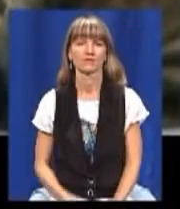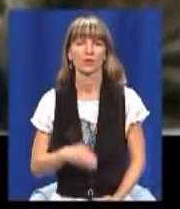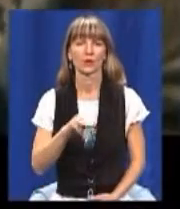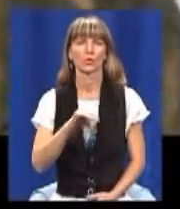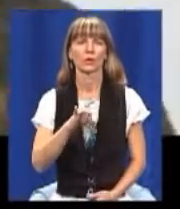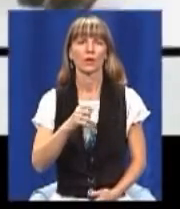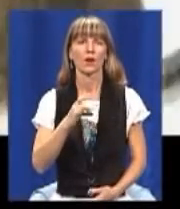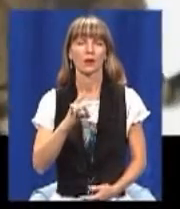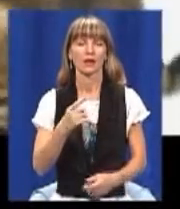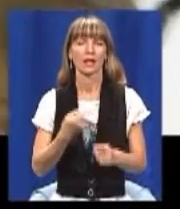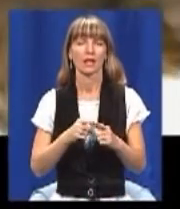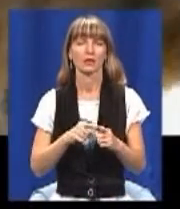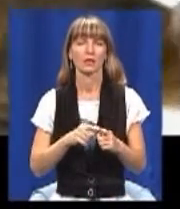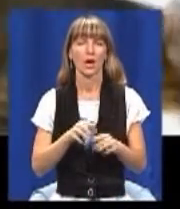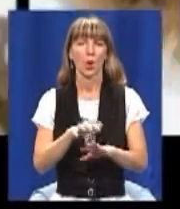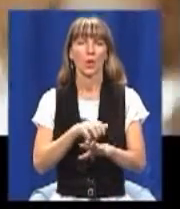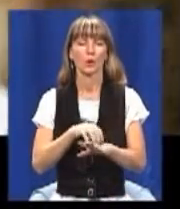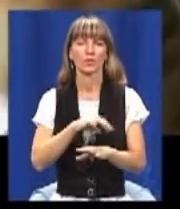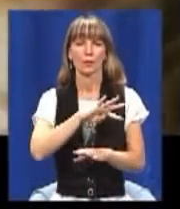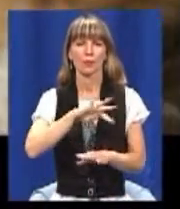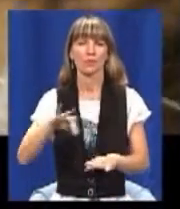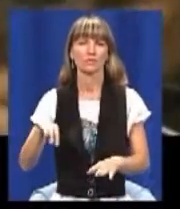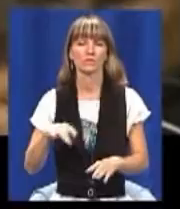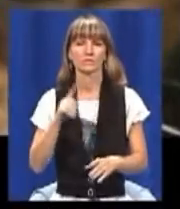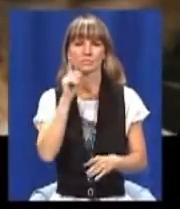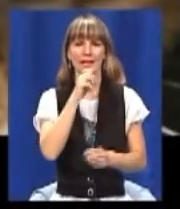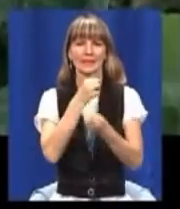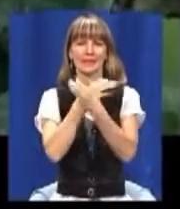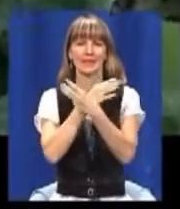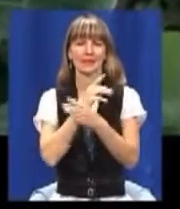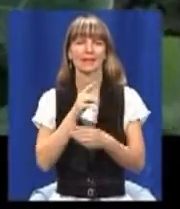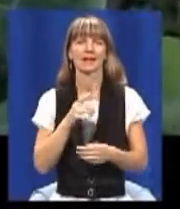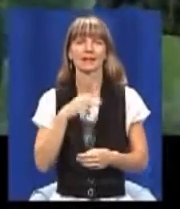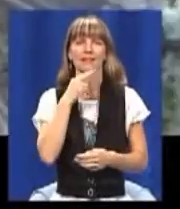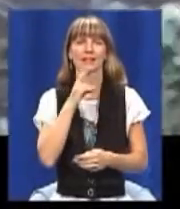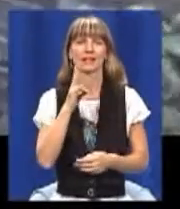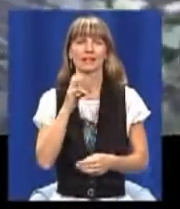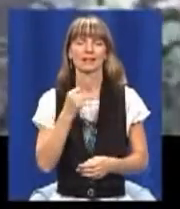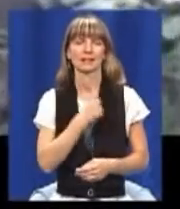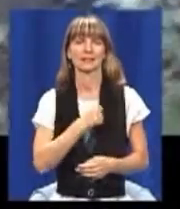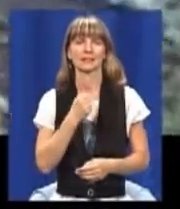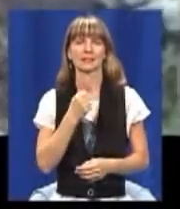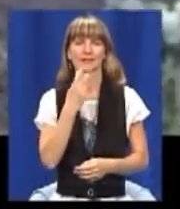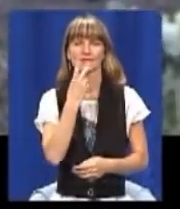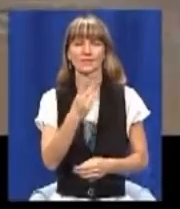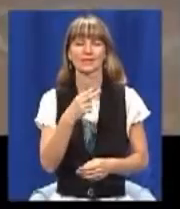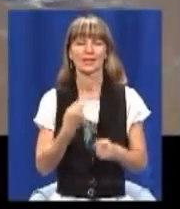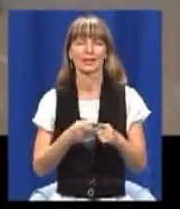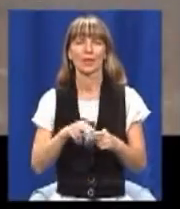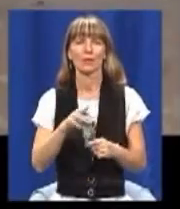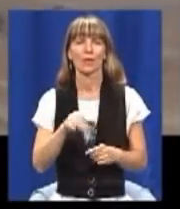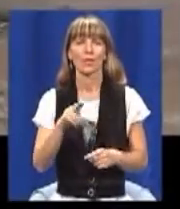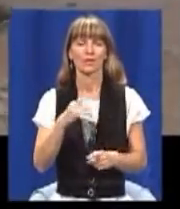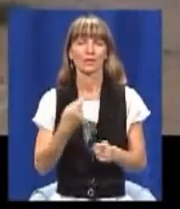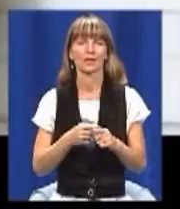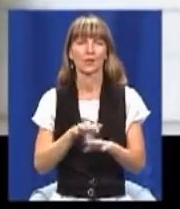Тойгер – це смугастий котик, немов справжній тигр в мініатюрі. Але незважаючи на досить грізне забарвлення породи, ці котики